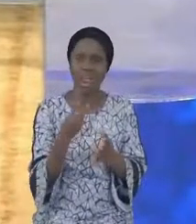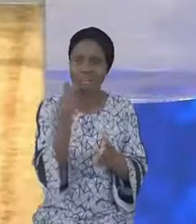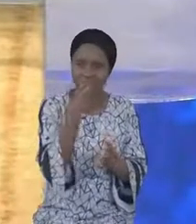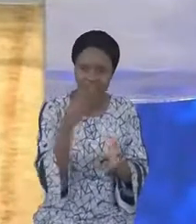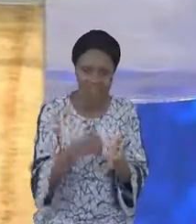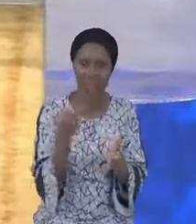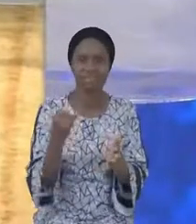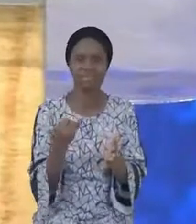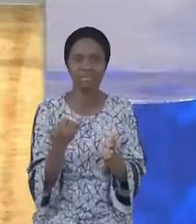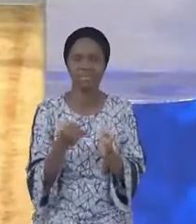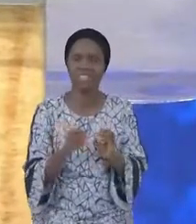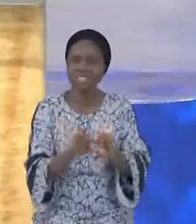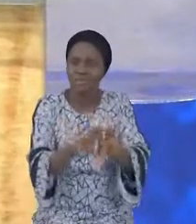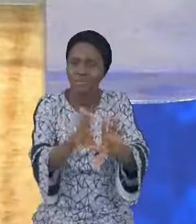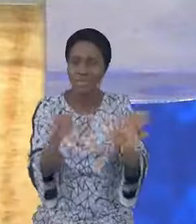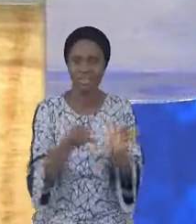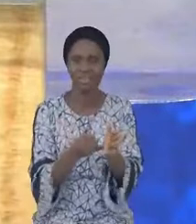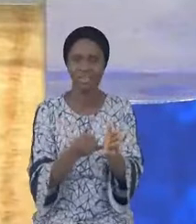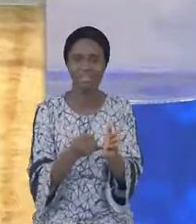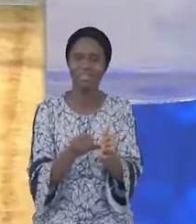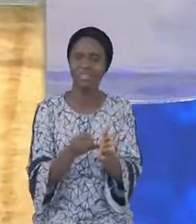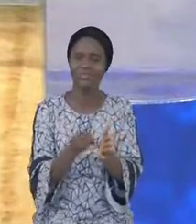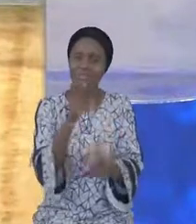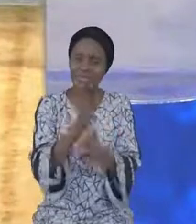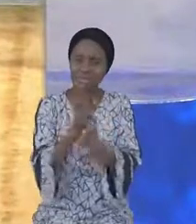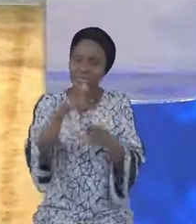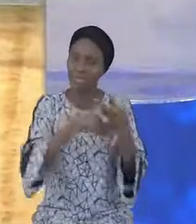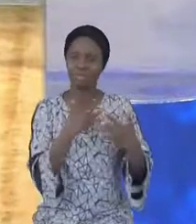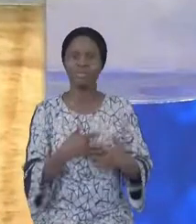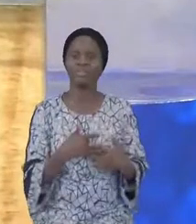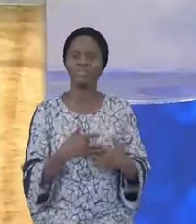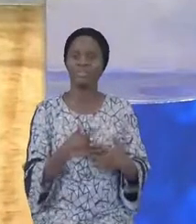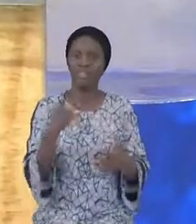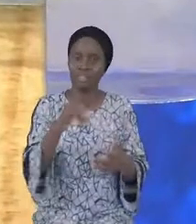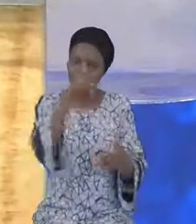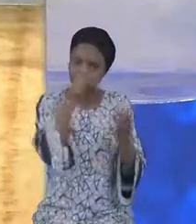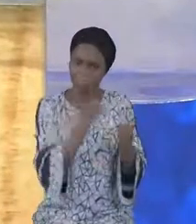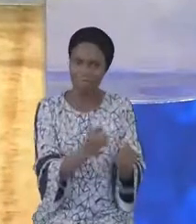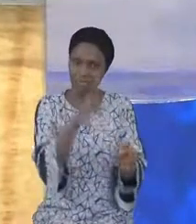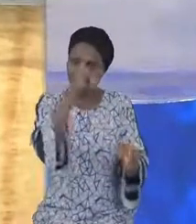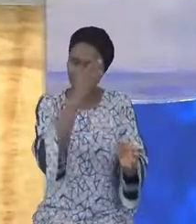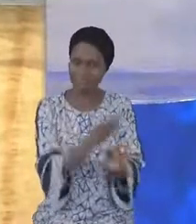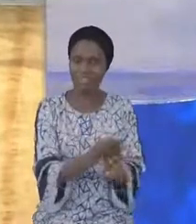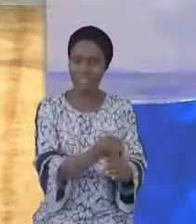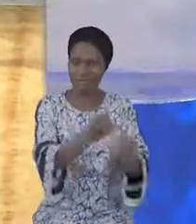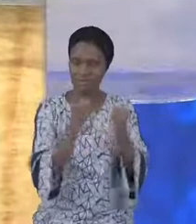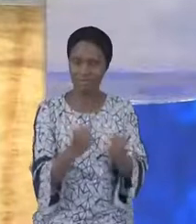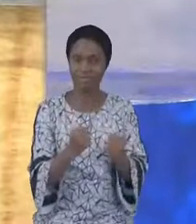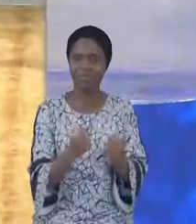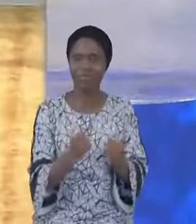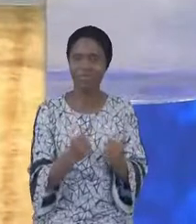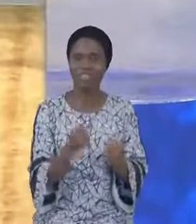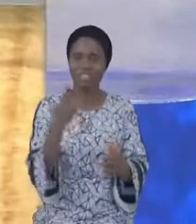l'exprimer. Il faut l'étendre. La foi, il faut l'exprimer. La